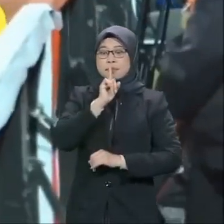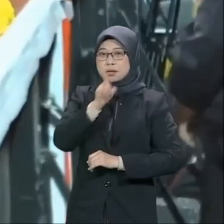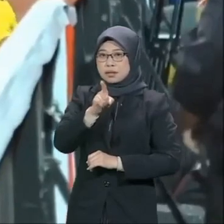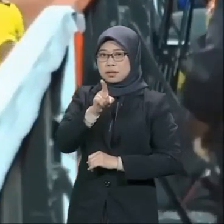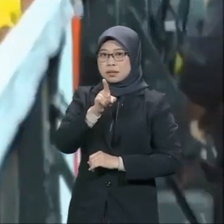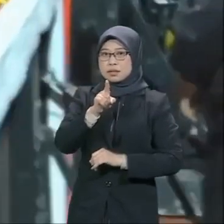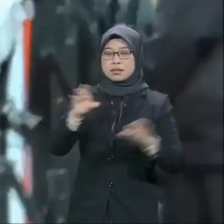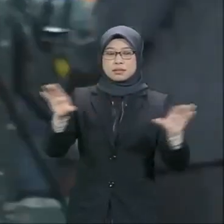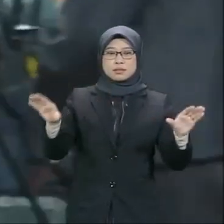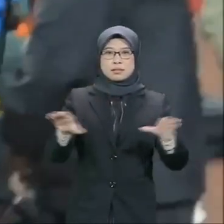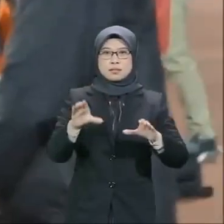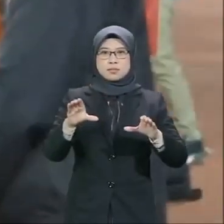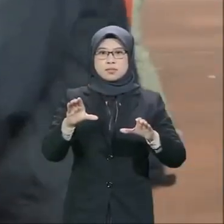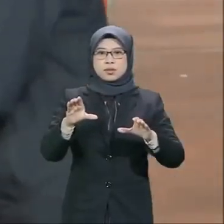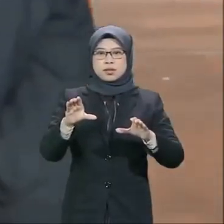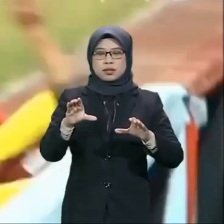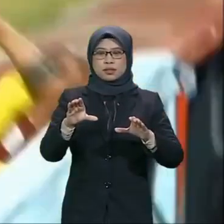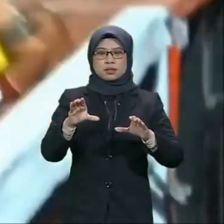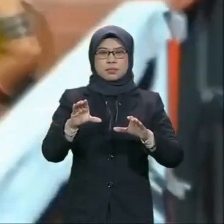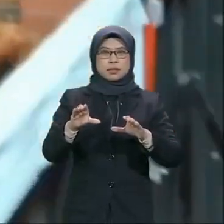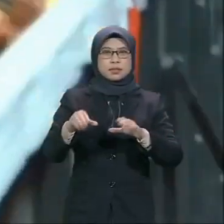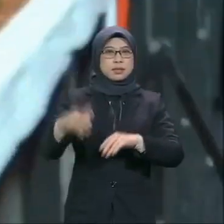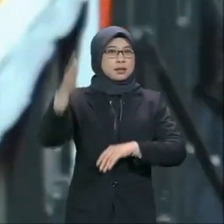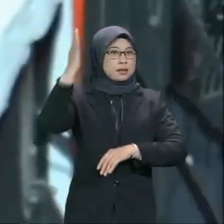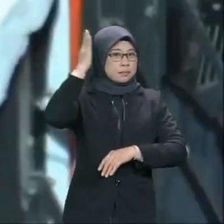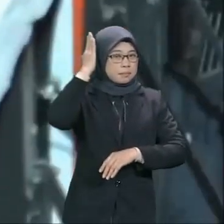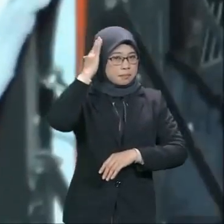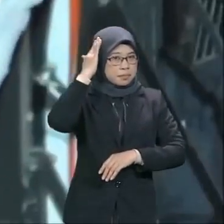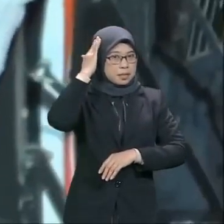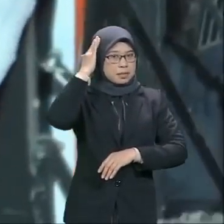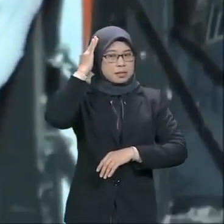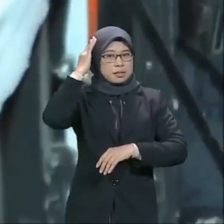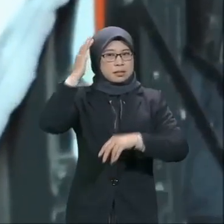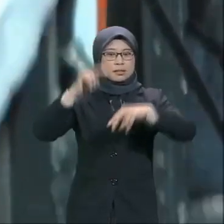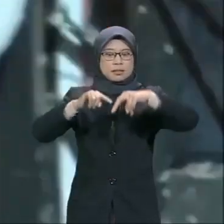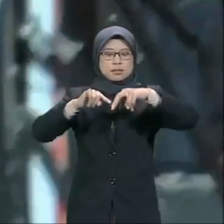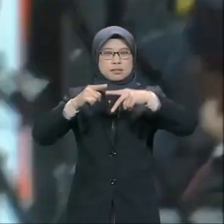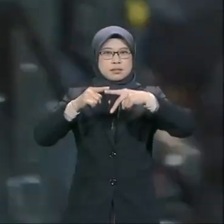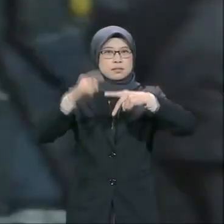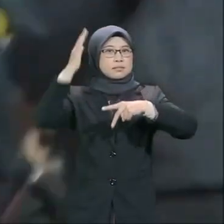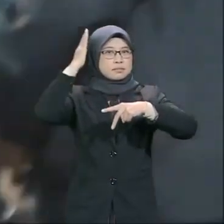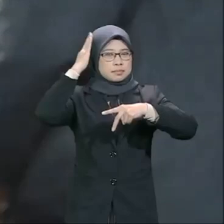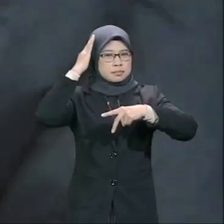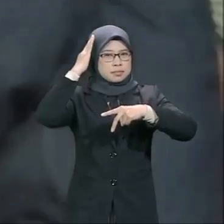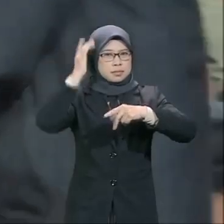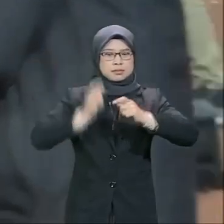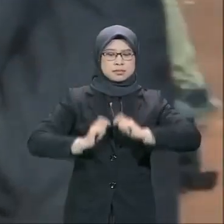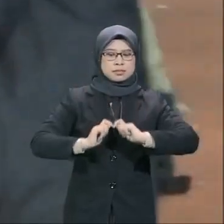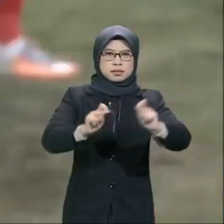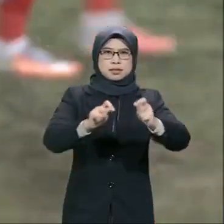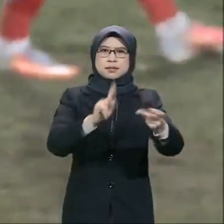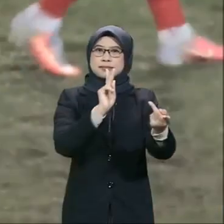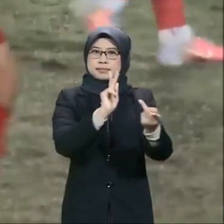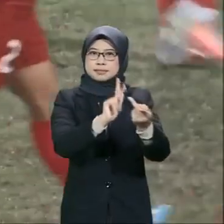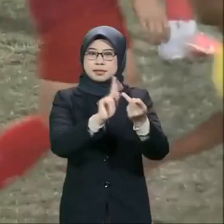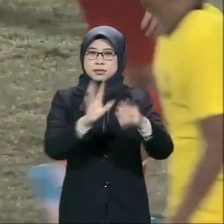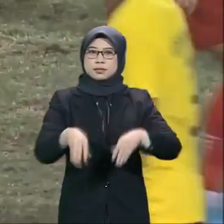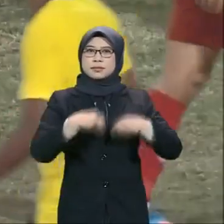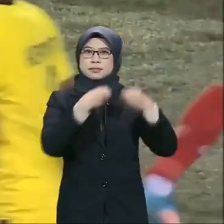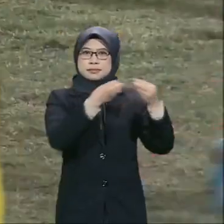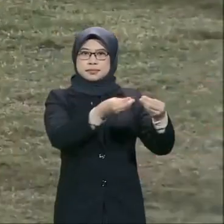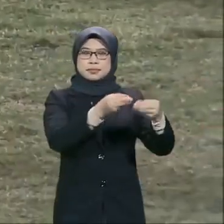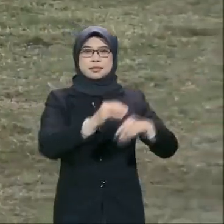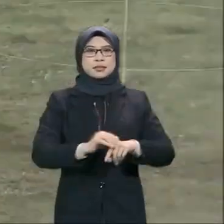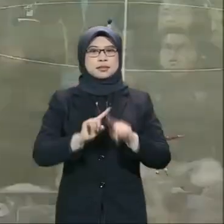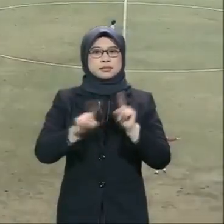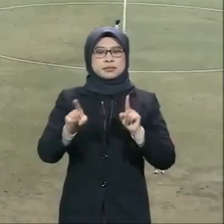melakukan sepakan ke kepala lawannya ataupun ditingkatkan yang mewajarkan untuk red card. Ya. Cuma lagi bila